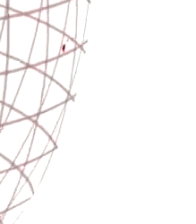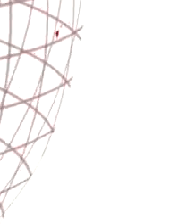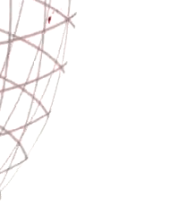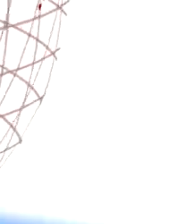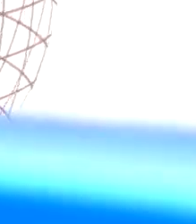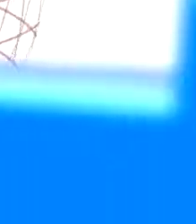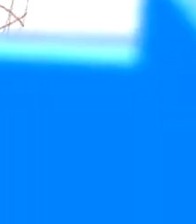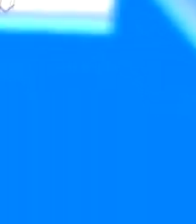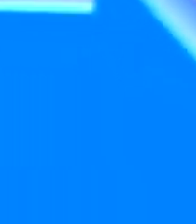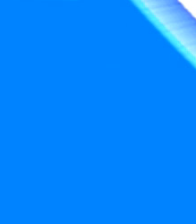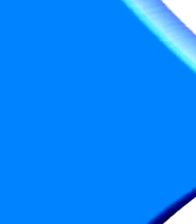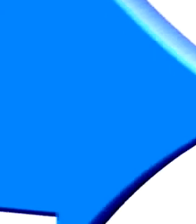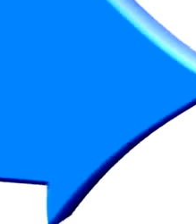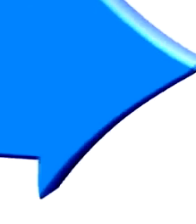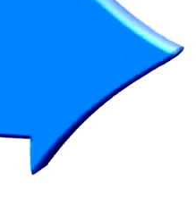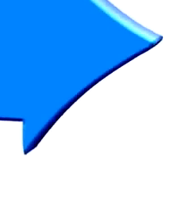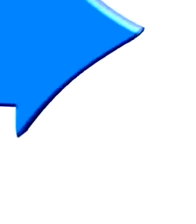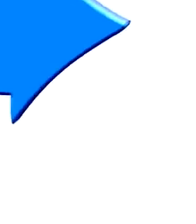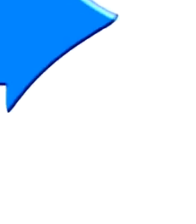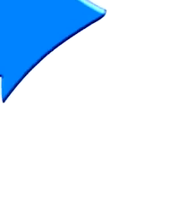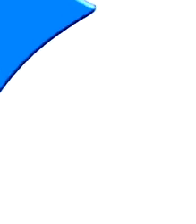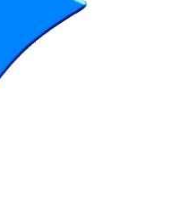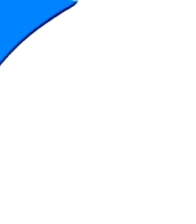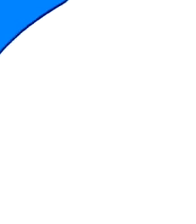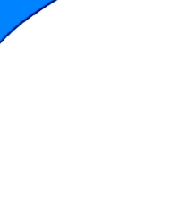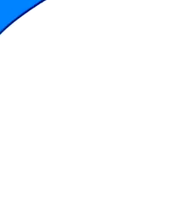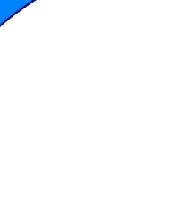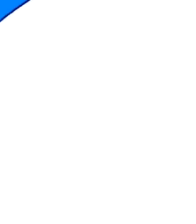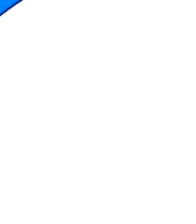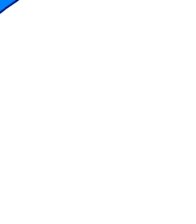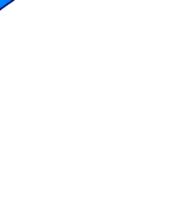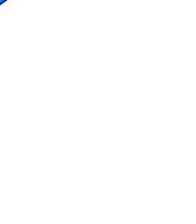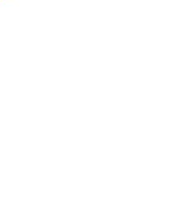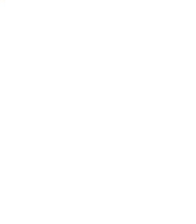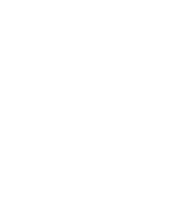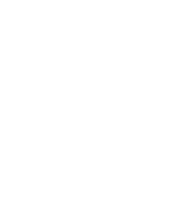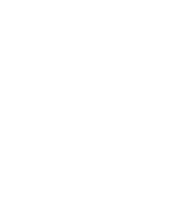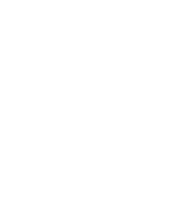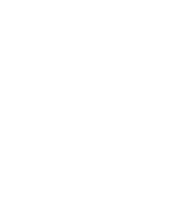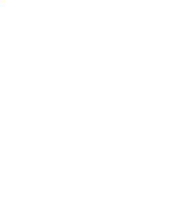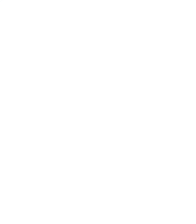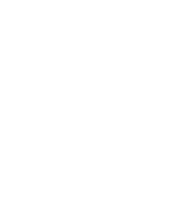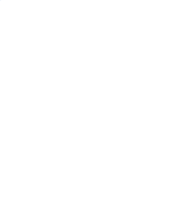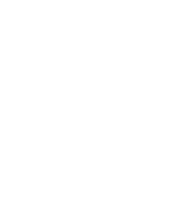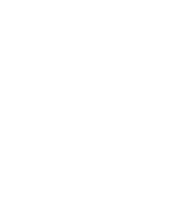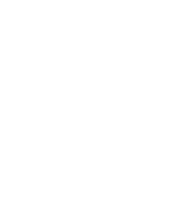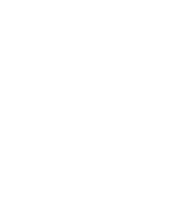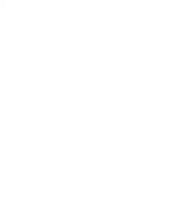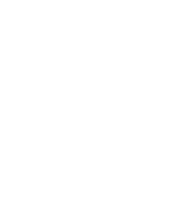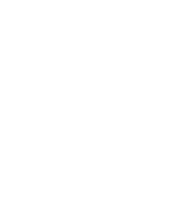utamuona Mungu. Imani ya umoja na uvivu. Haikosi pendo.